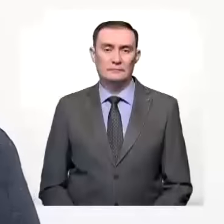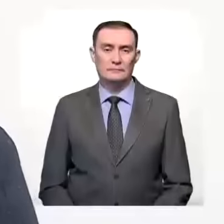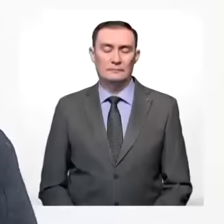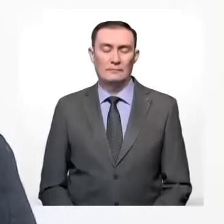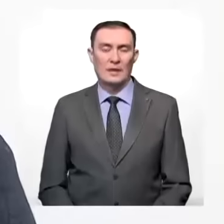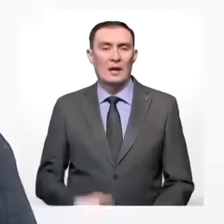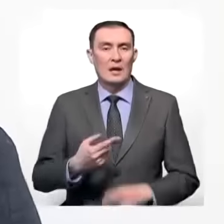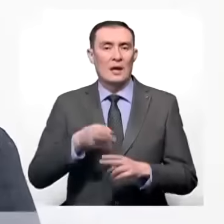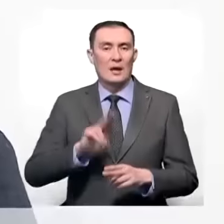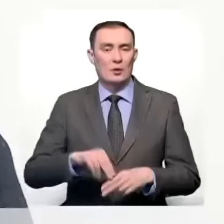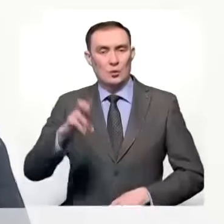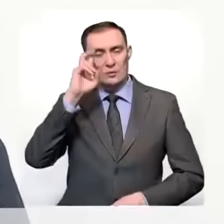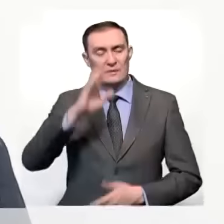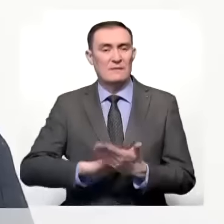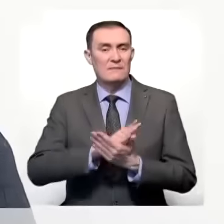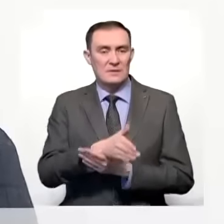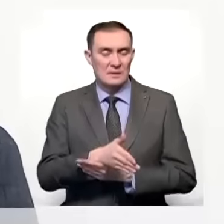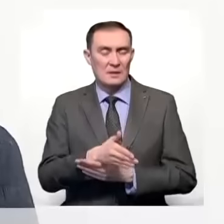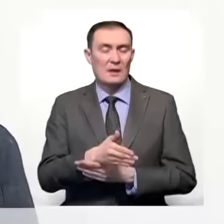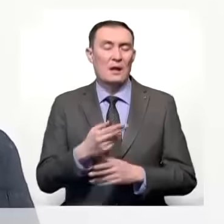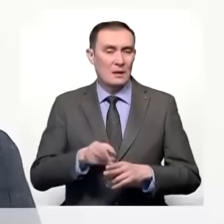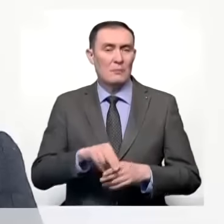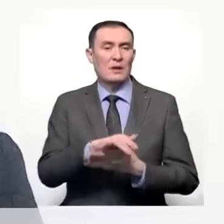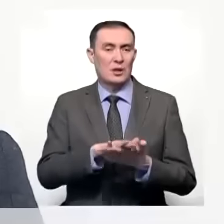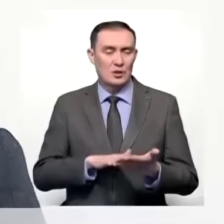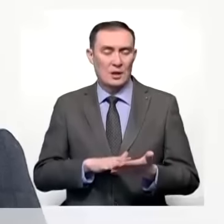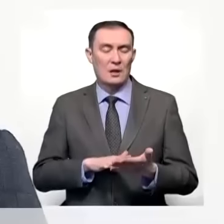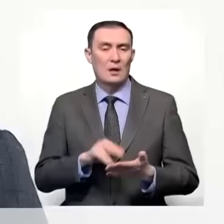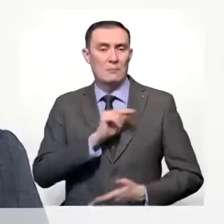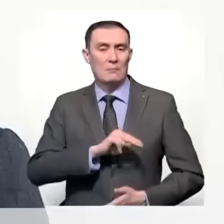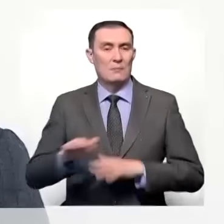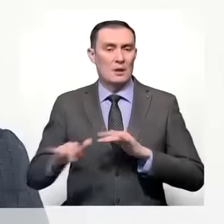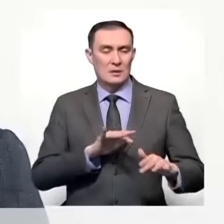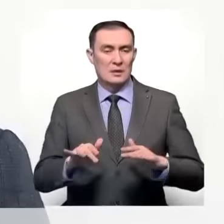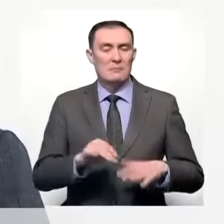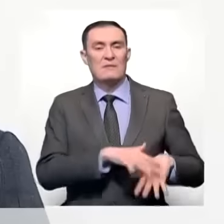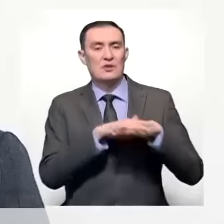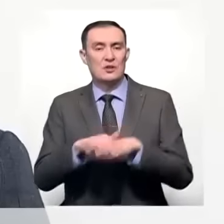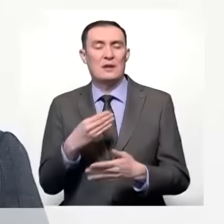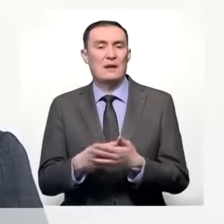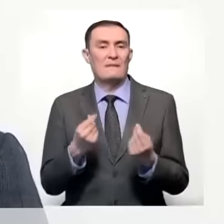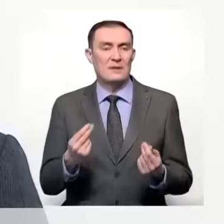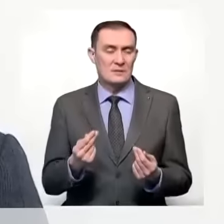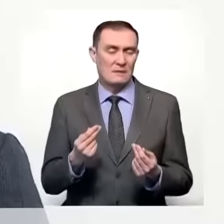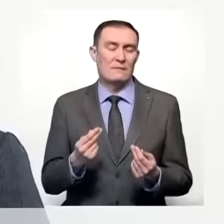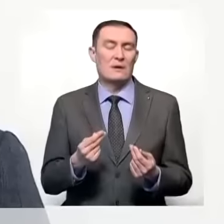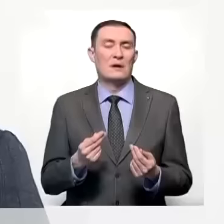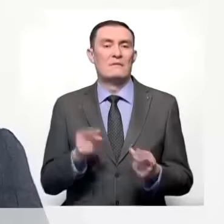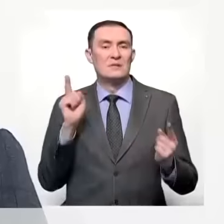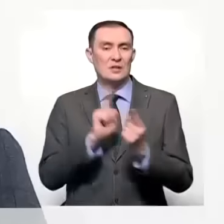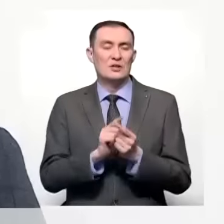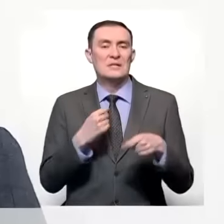Вот этот государственный визит – это продолжение этой политики, привлечение инвесторов,